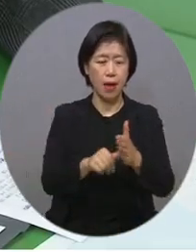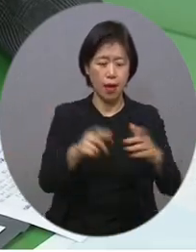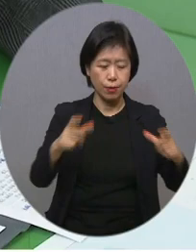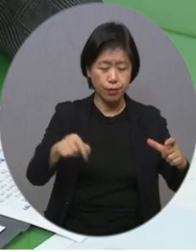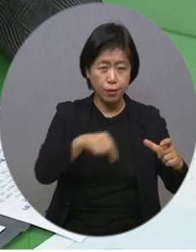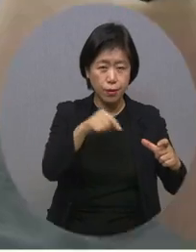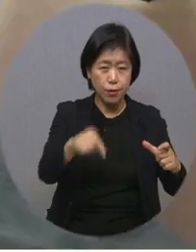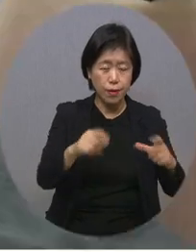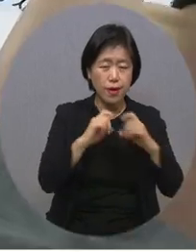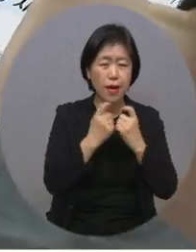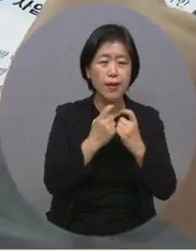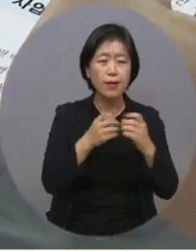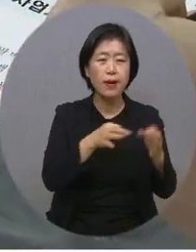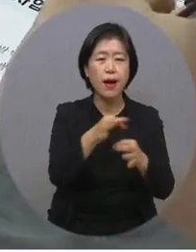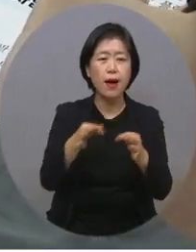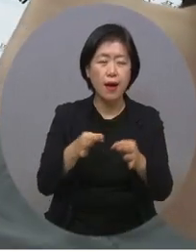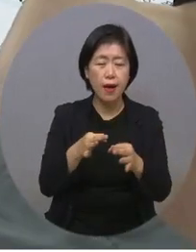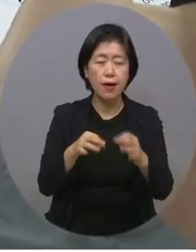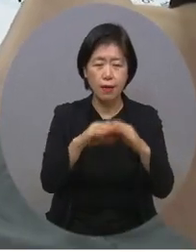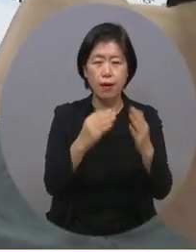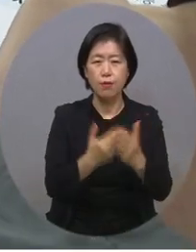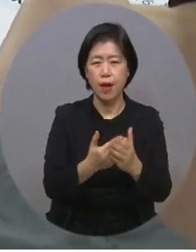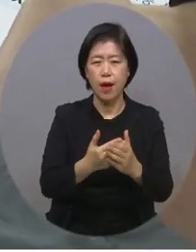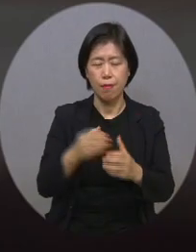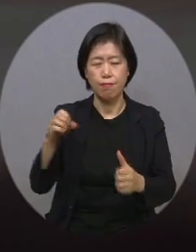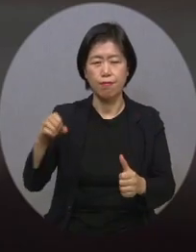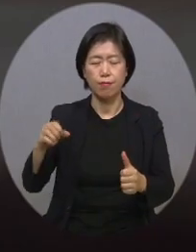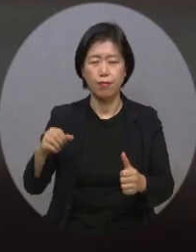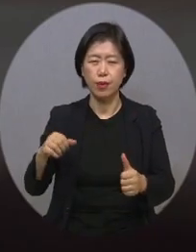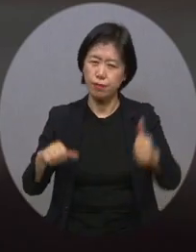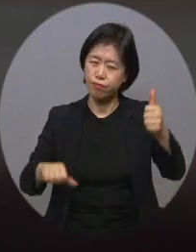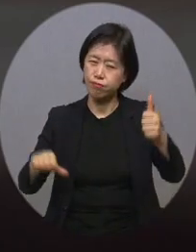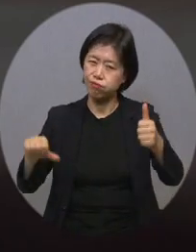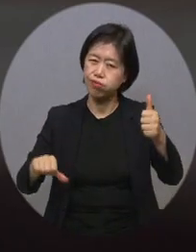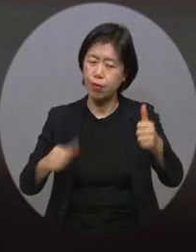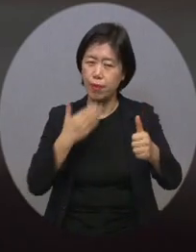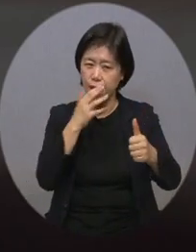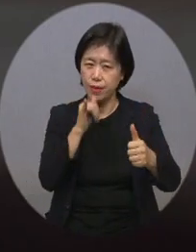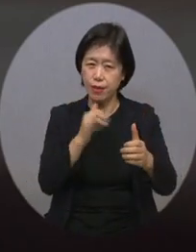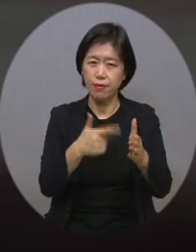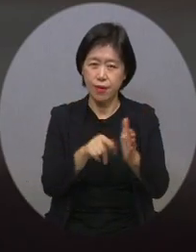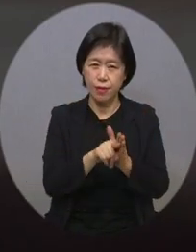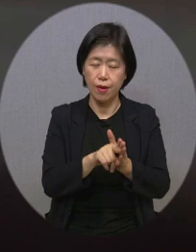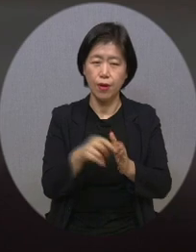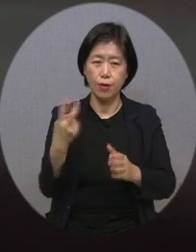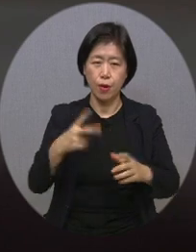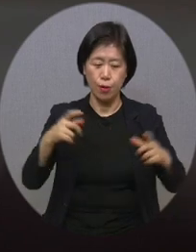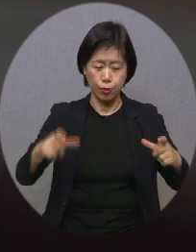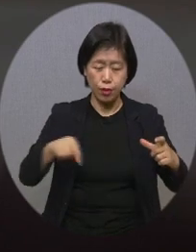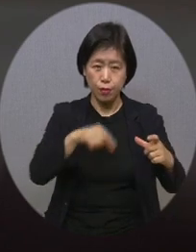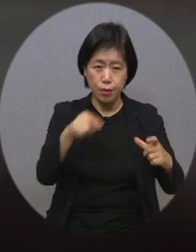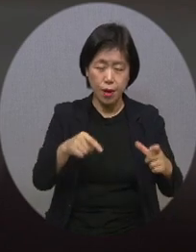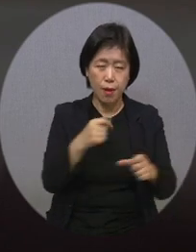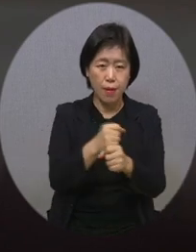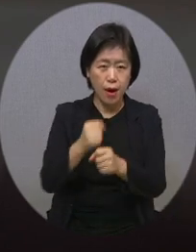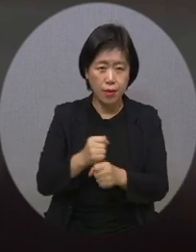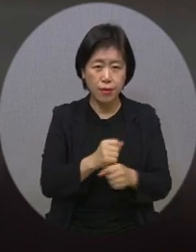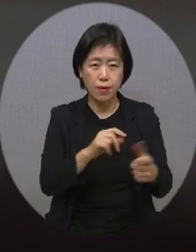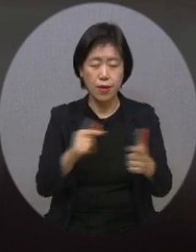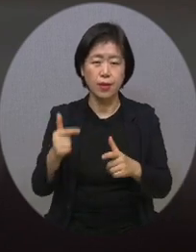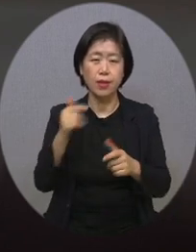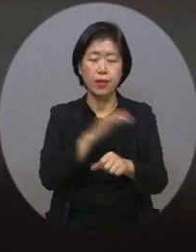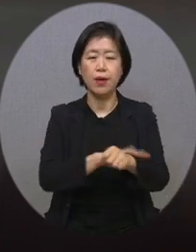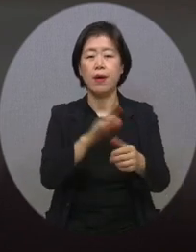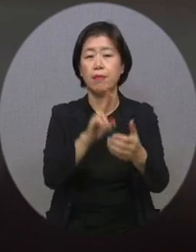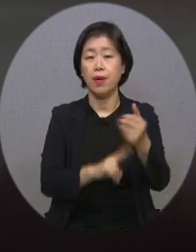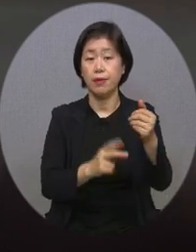트렌드인 온라인 시장에서도 우리 군산 지역 상품이 판매될 수 있도록 앞으로 그렇게 구축해 나가려고